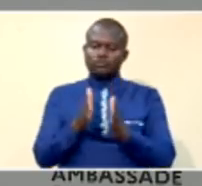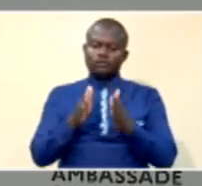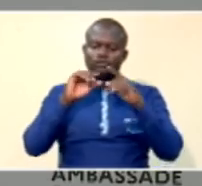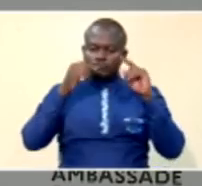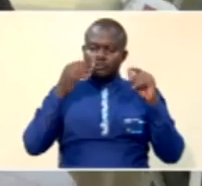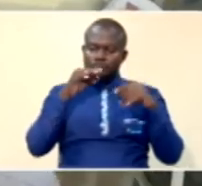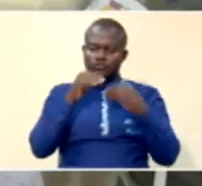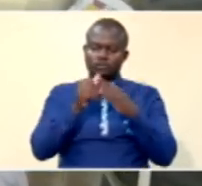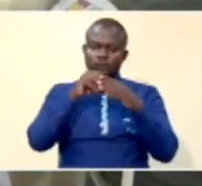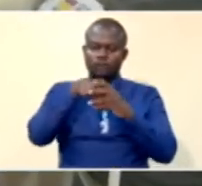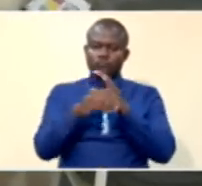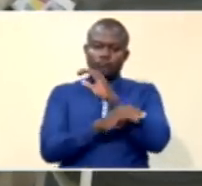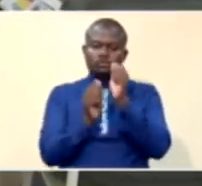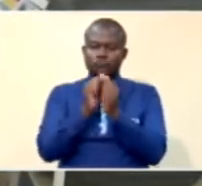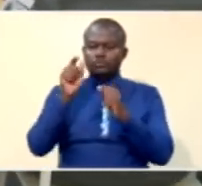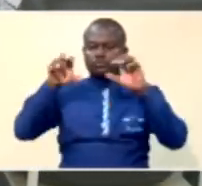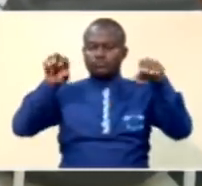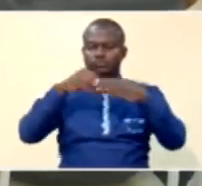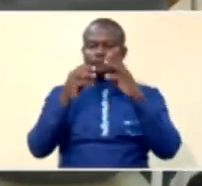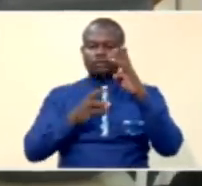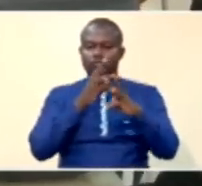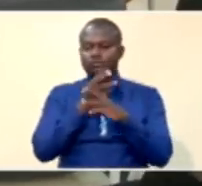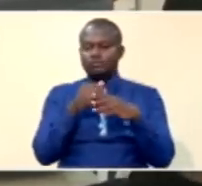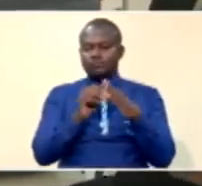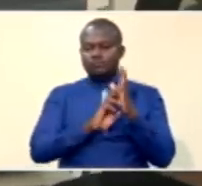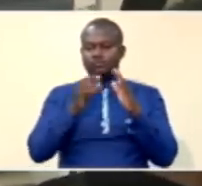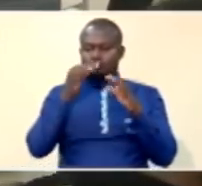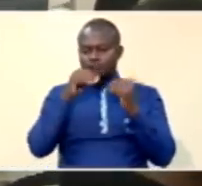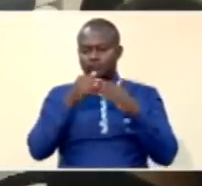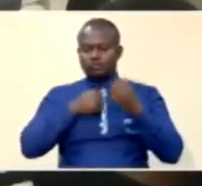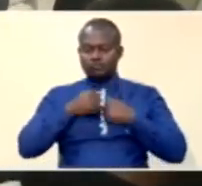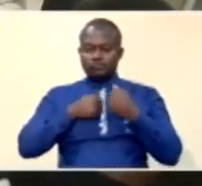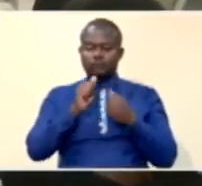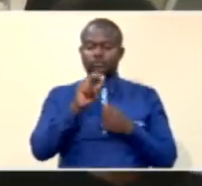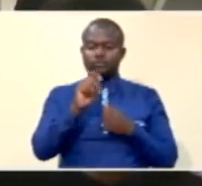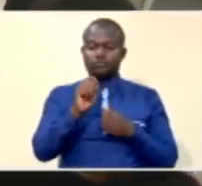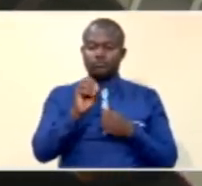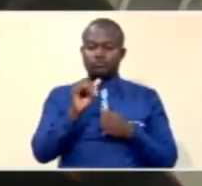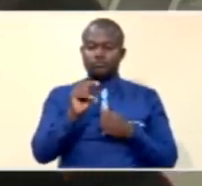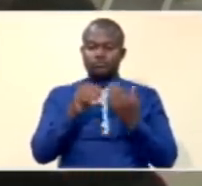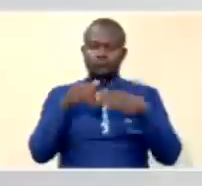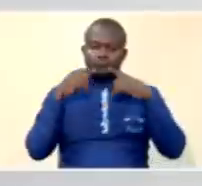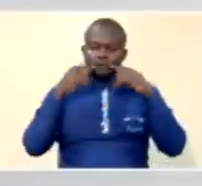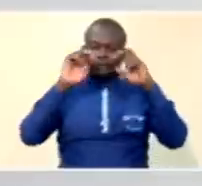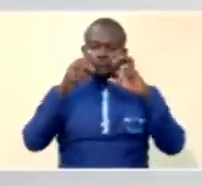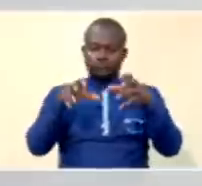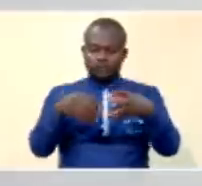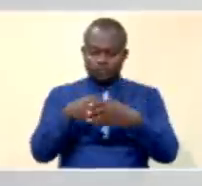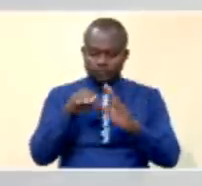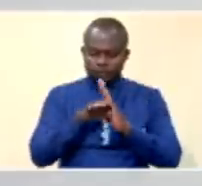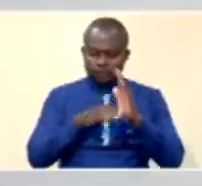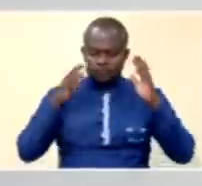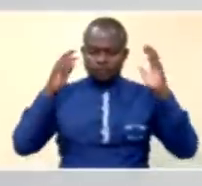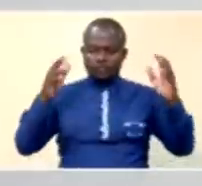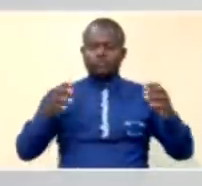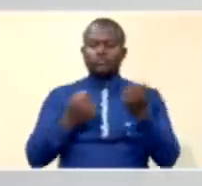n'abanditsi baturutse mu bihugu 11 byo hirya no hino ku isi. Ambasaderi w'Ubufaransa mu Rwanda Antoine Afre avuga ko iri huriro riri muri gahunda ndende